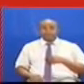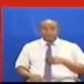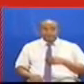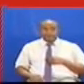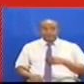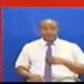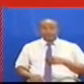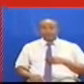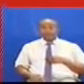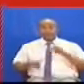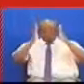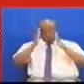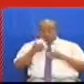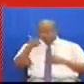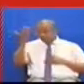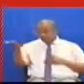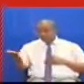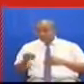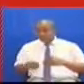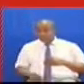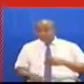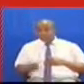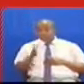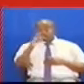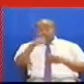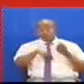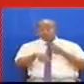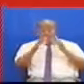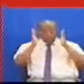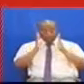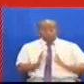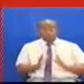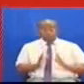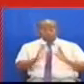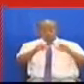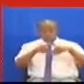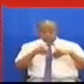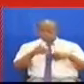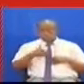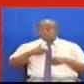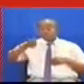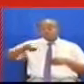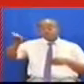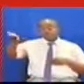Mheshimiwa Spika, kwa sababu tuko ndani ya bunge, binafsi naomba nikupongeze sana Mheshimiwa Spika.